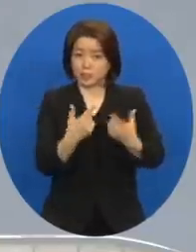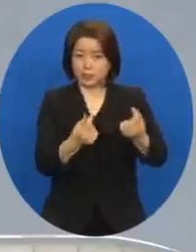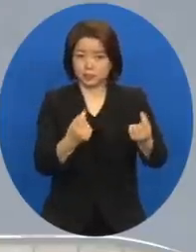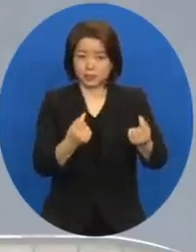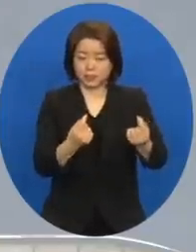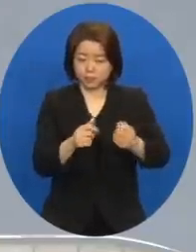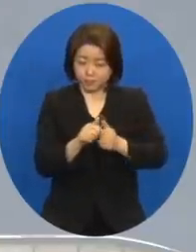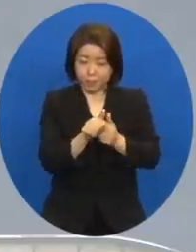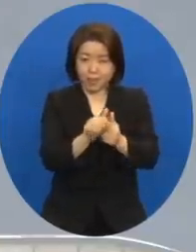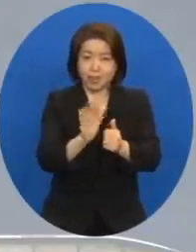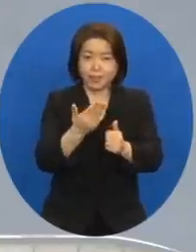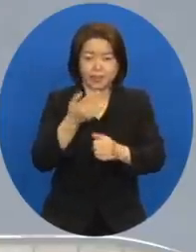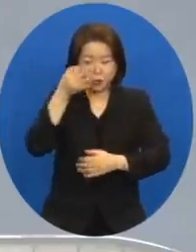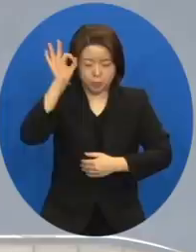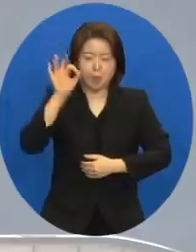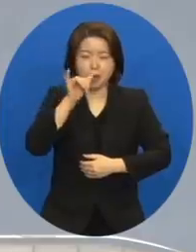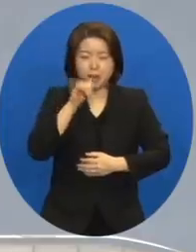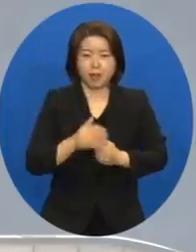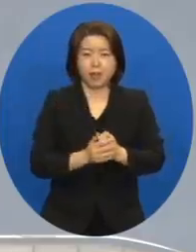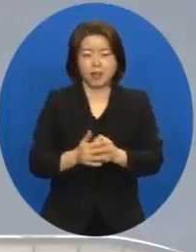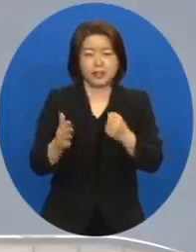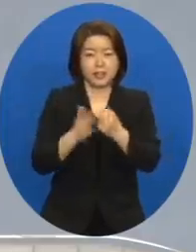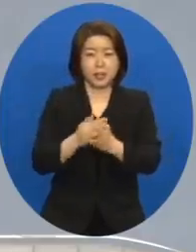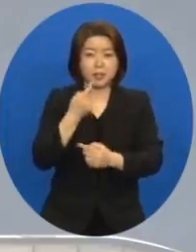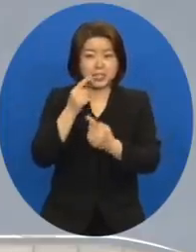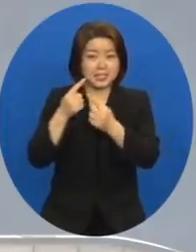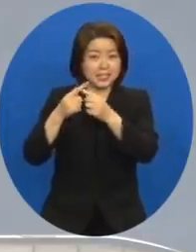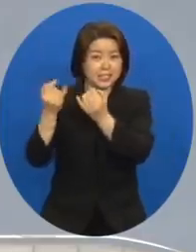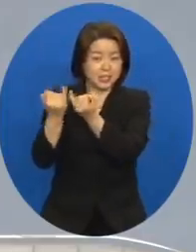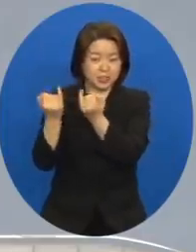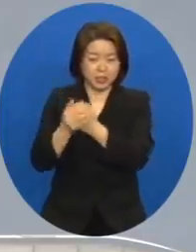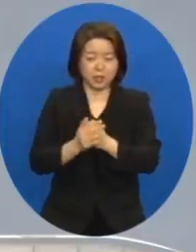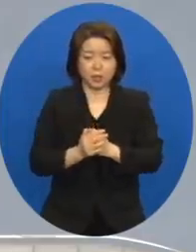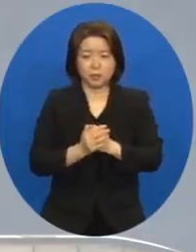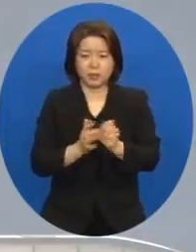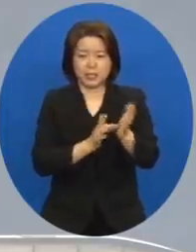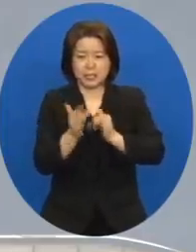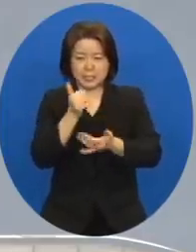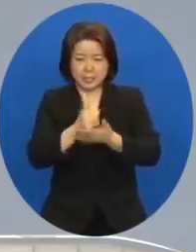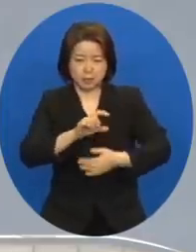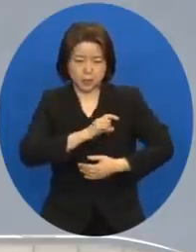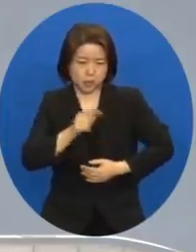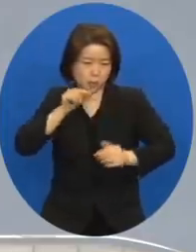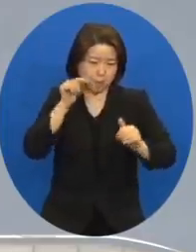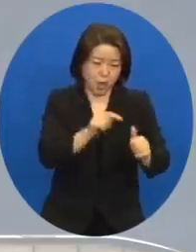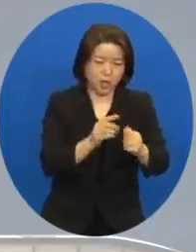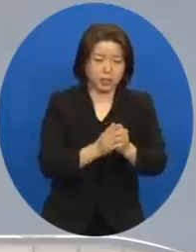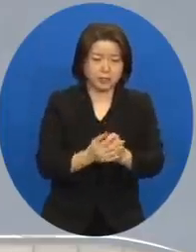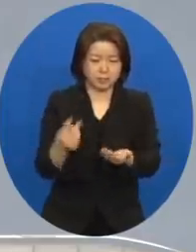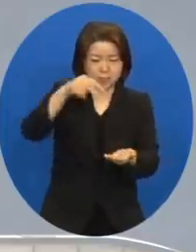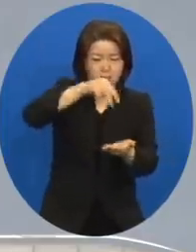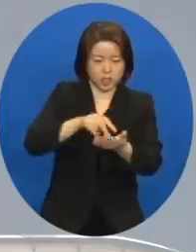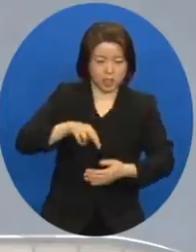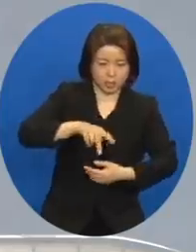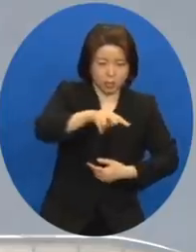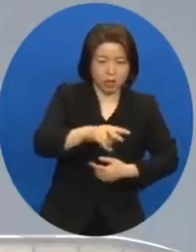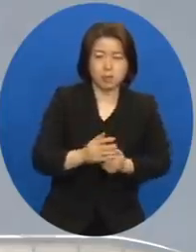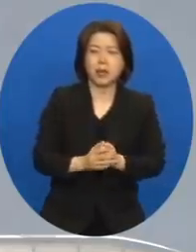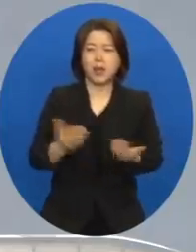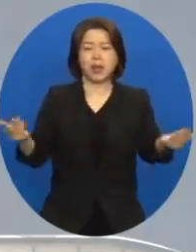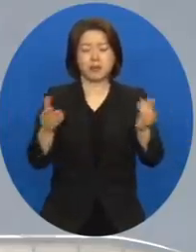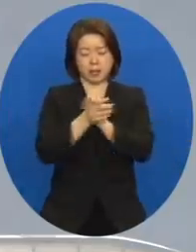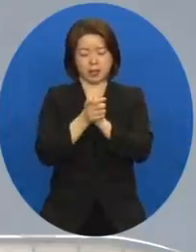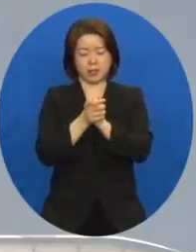된다고 깨달은 거예요 그래서 간호사가 나 셀에 예수 이름으로 명하노니 일어나 걸러 하면 아멘